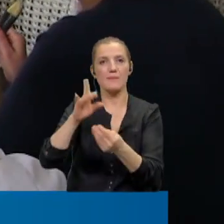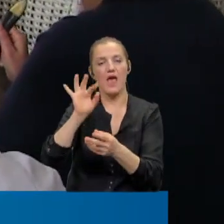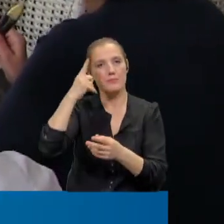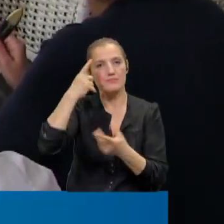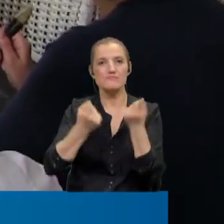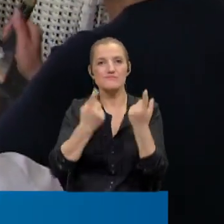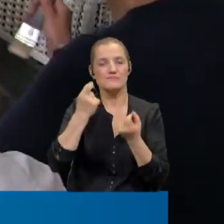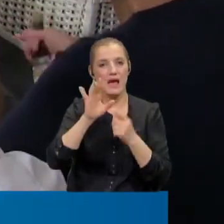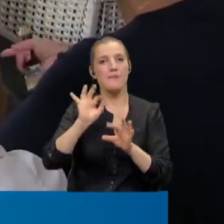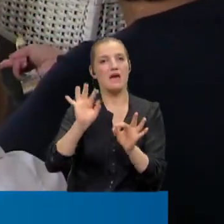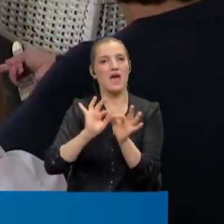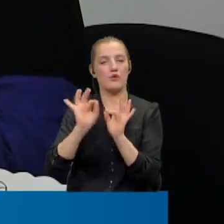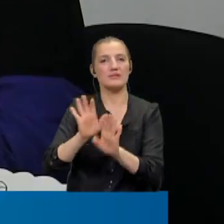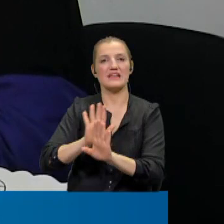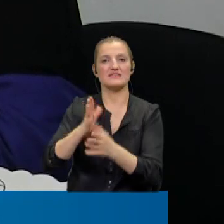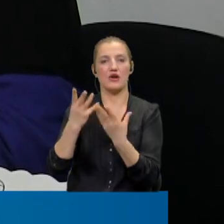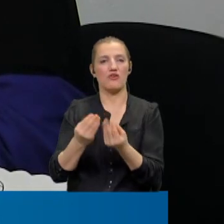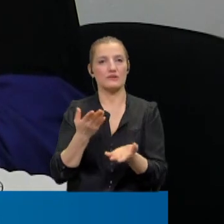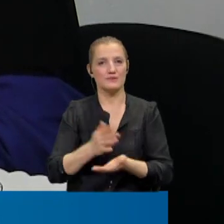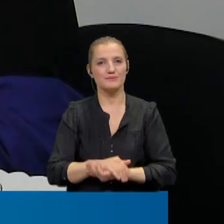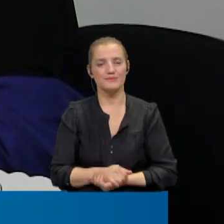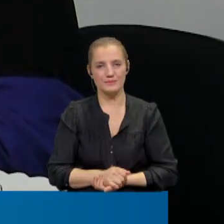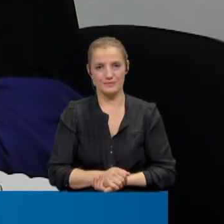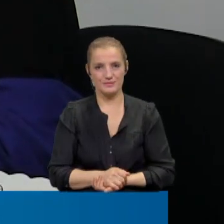lerine hem de ekonomilerine destek oldu